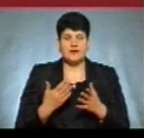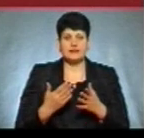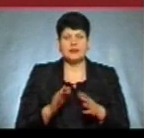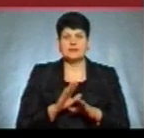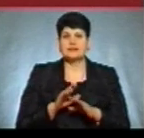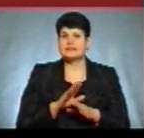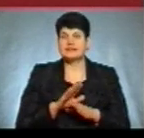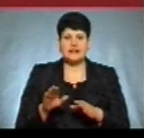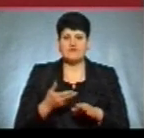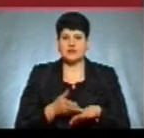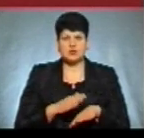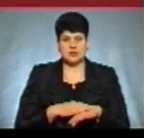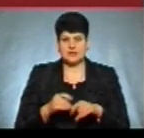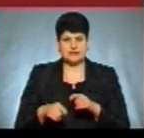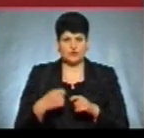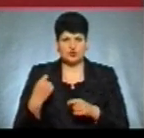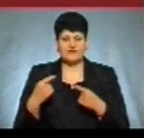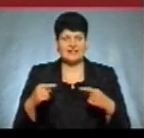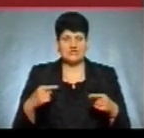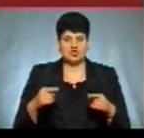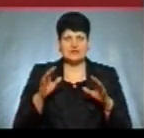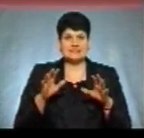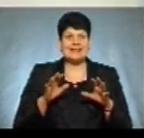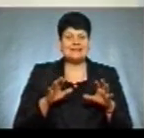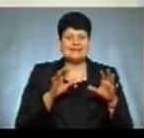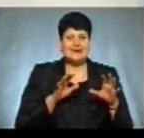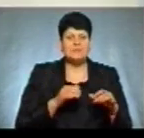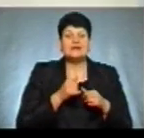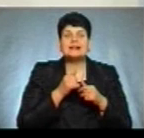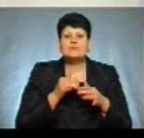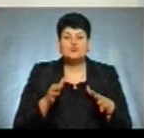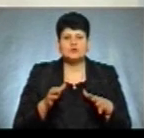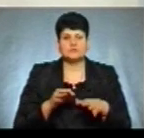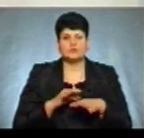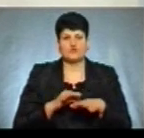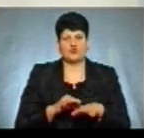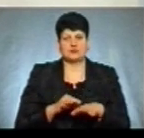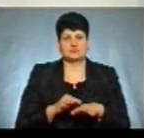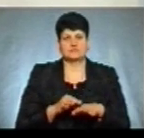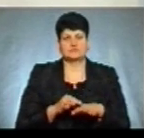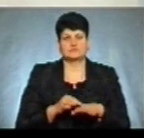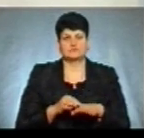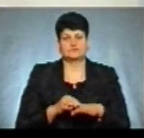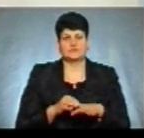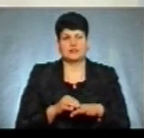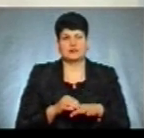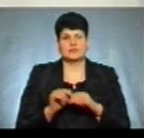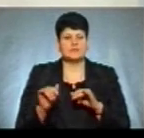нетяжких злочинах, по інших статтях, ми не можемо проводити негласні слідчі дії. Мета